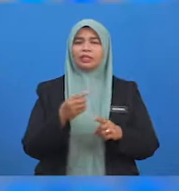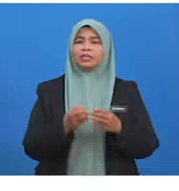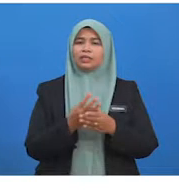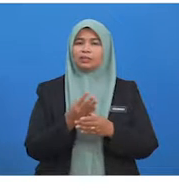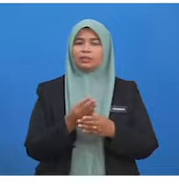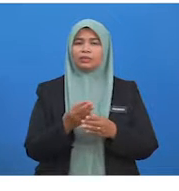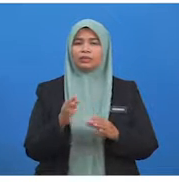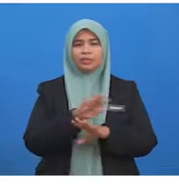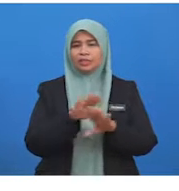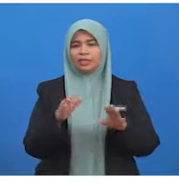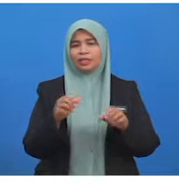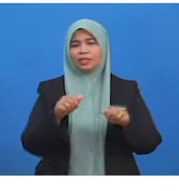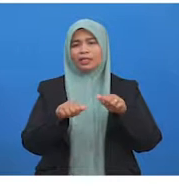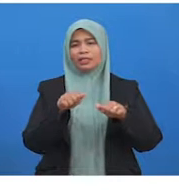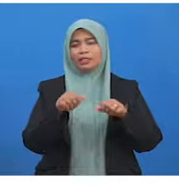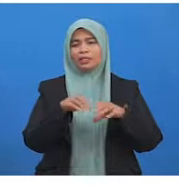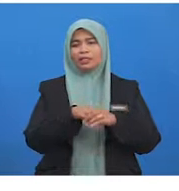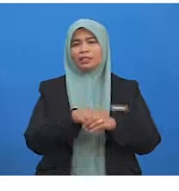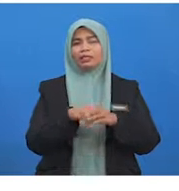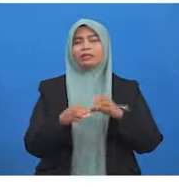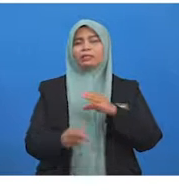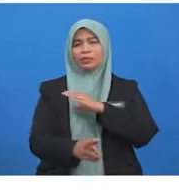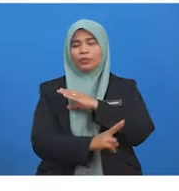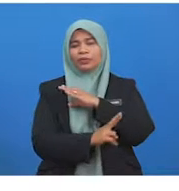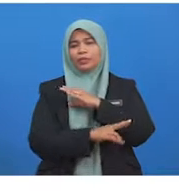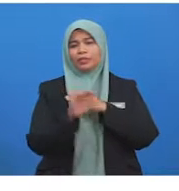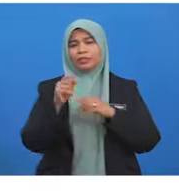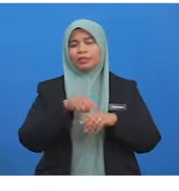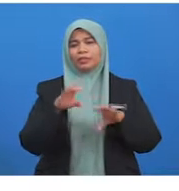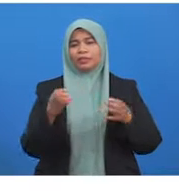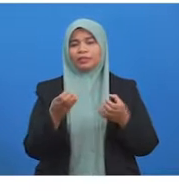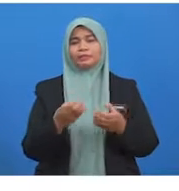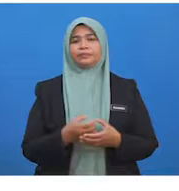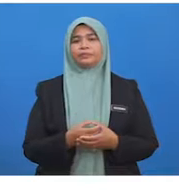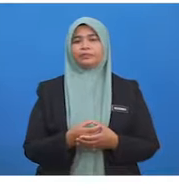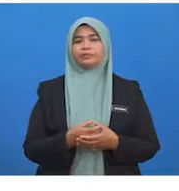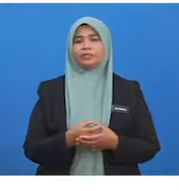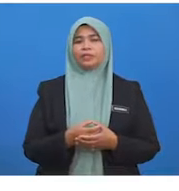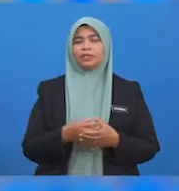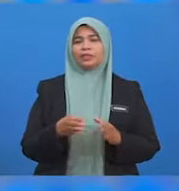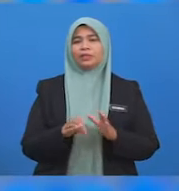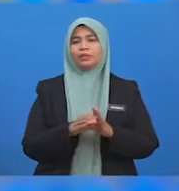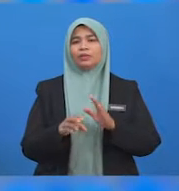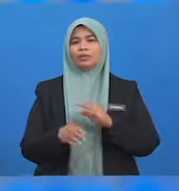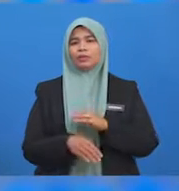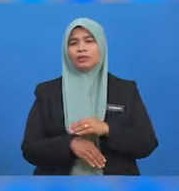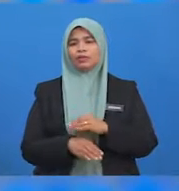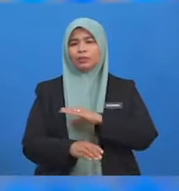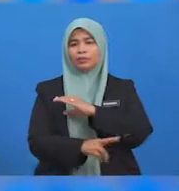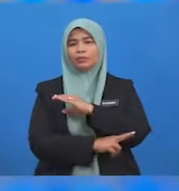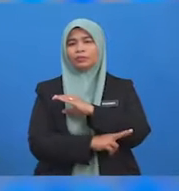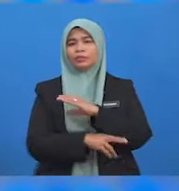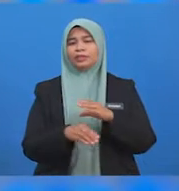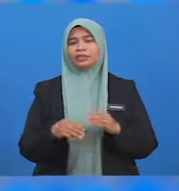umumnya, kaedah pensabitan jenayah Islam ialah ikrar, iaitu pemberitahuan